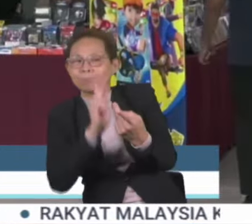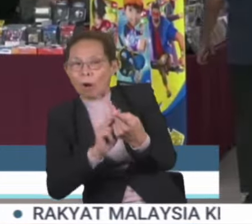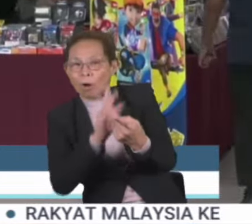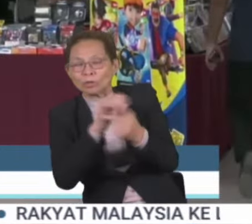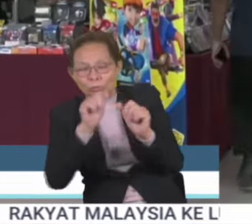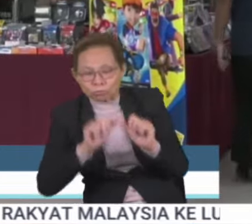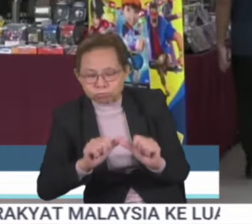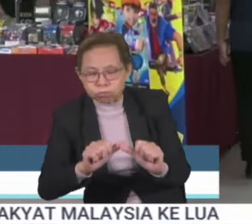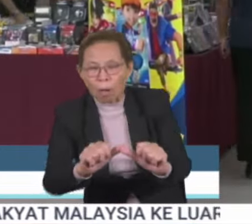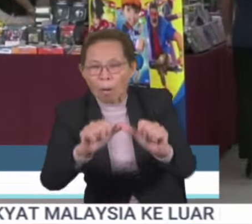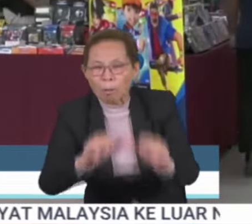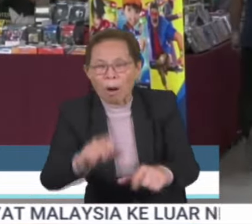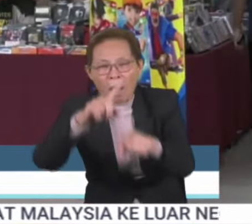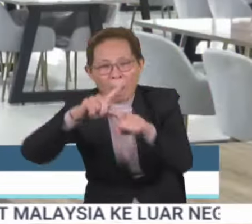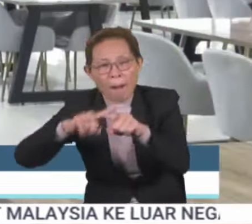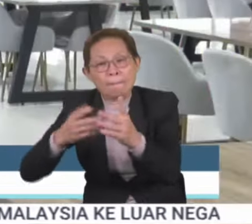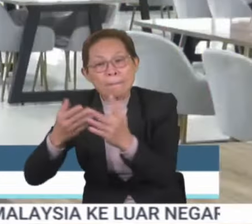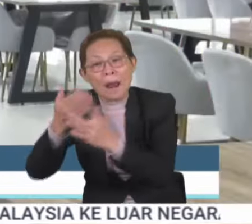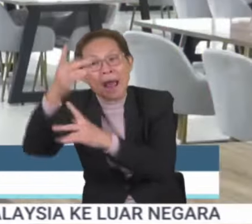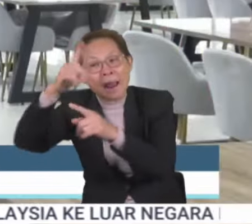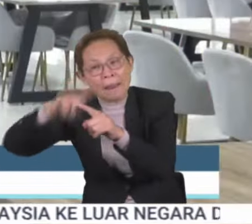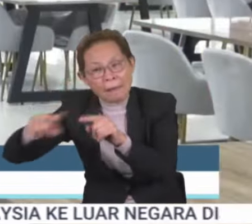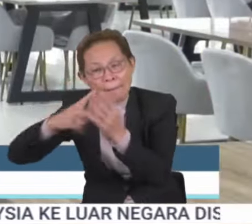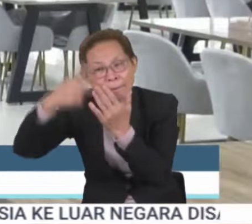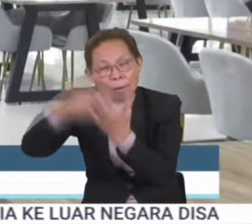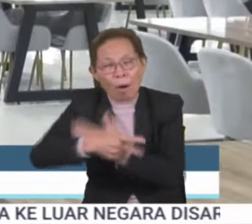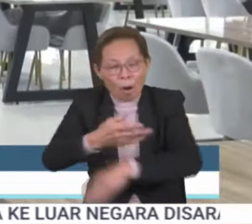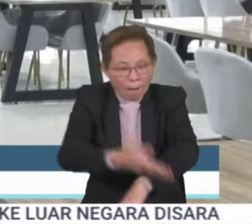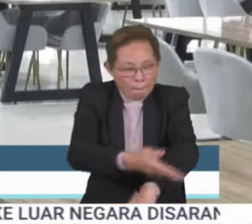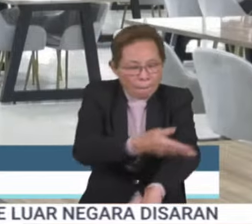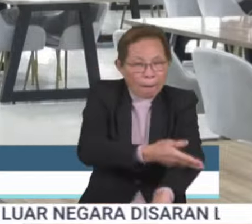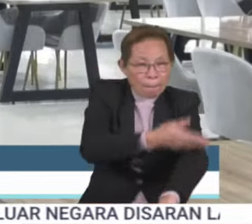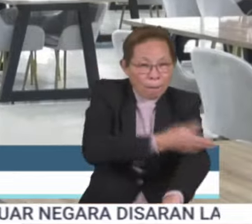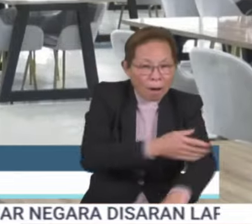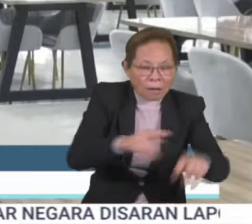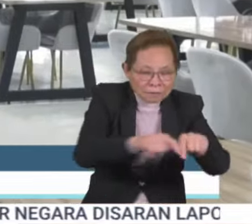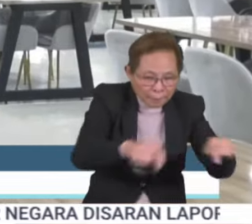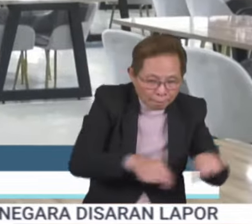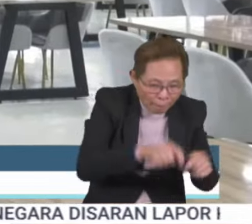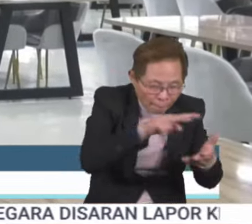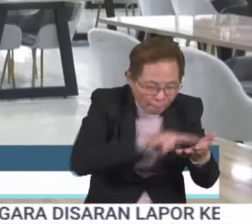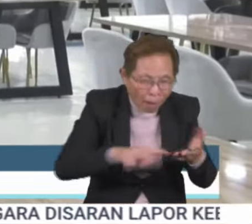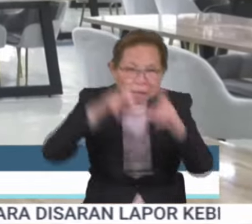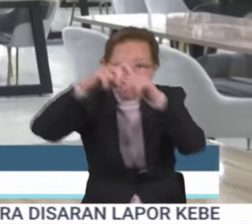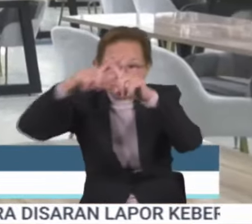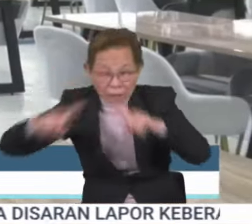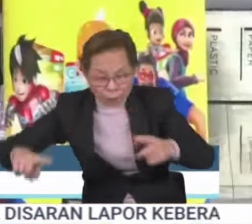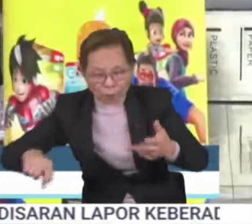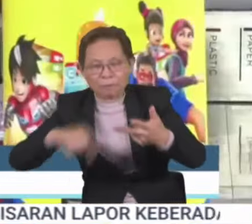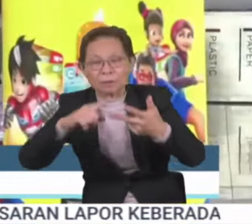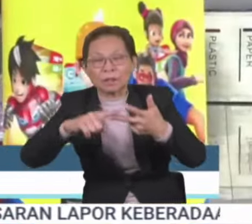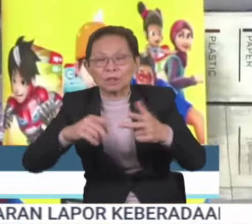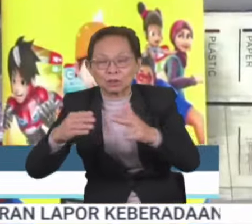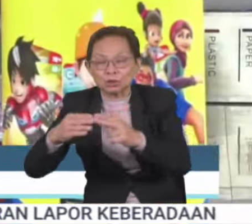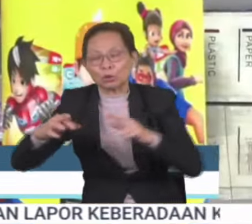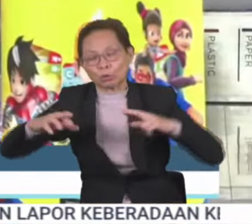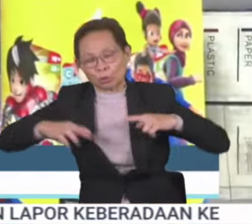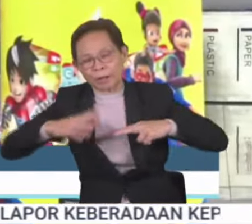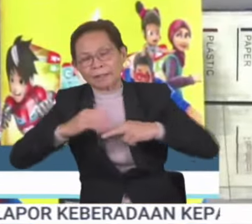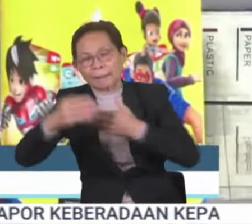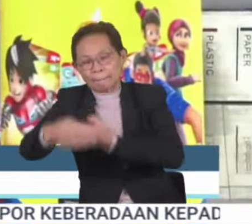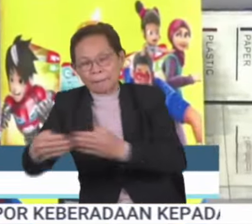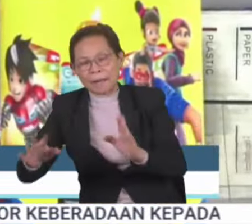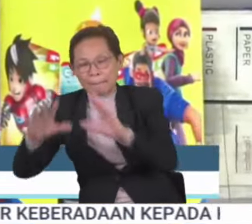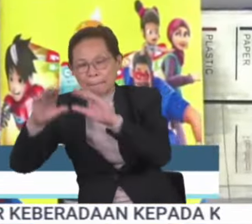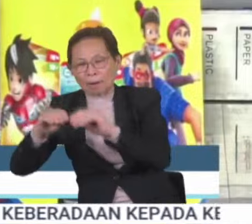dan lestari mu pbagai inisiatif penambahbaikan meliputi ruang bacaan dewan sebaguna sudut santai dan bilik